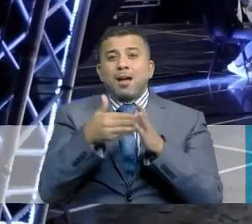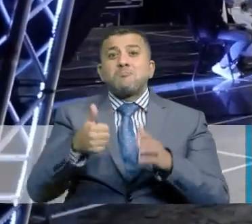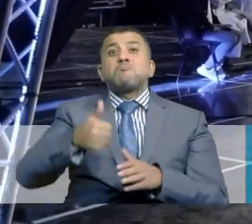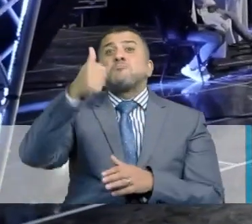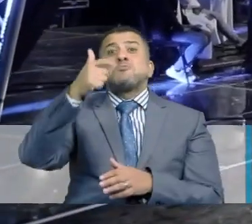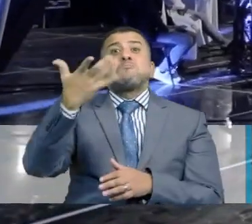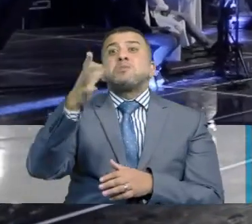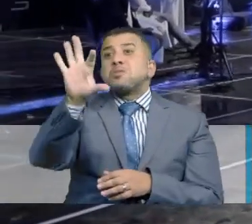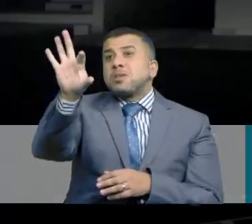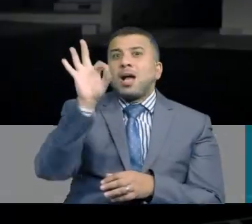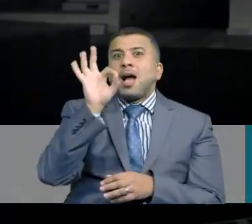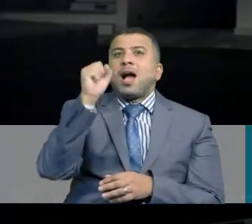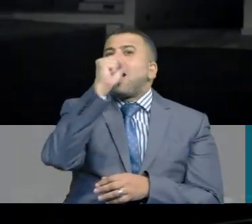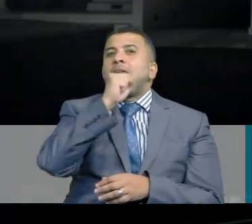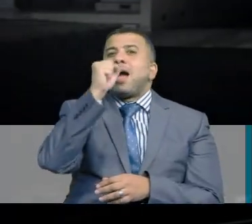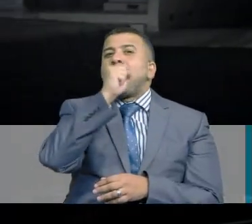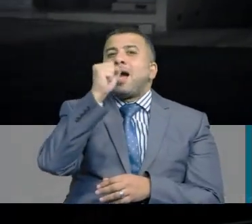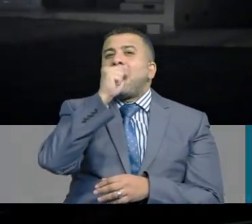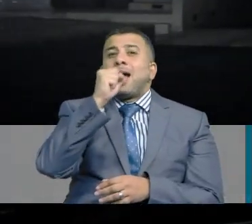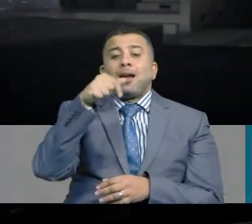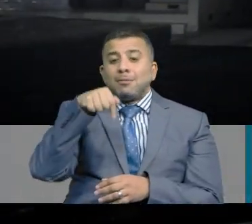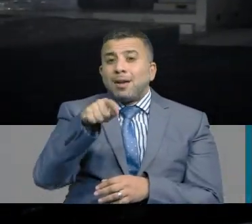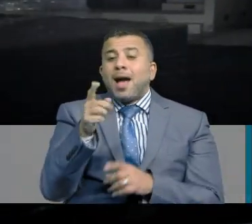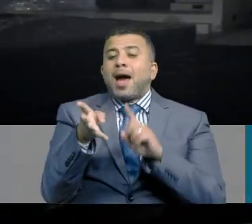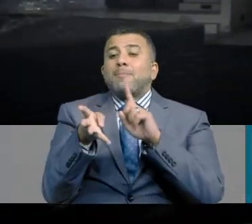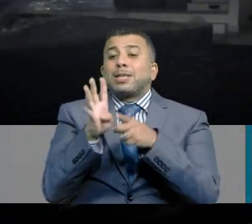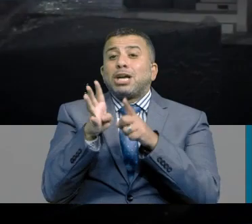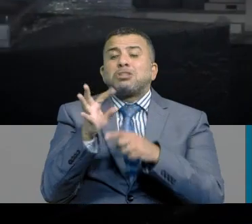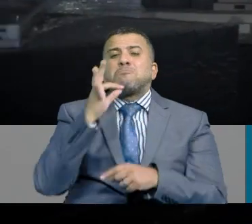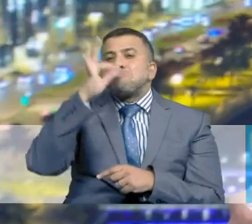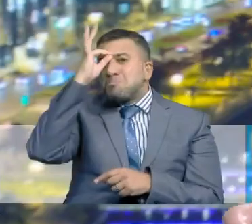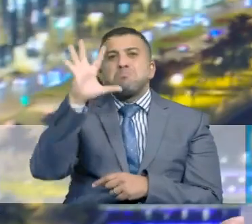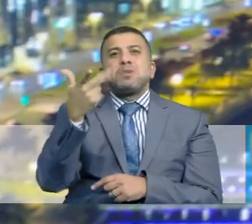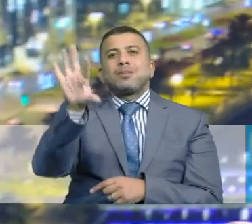الفائز بلقب منشد الشارقة للموسم 14.